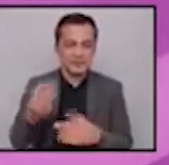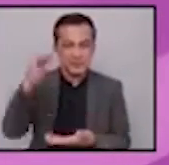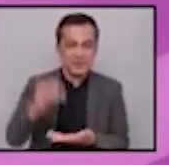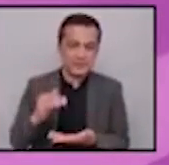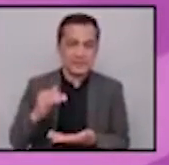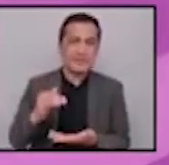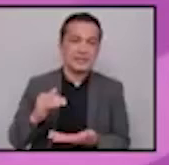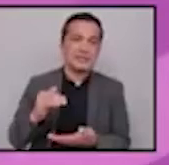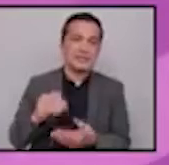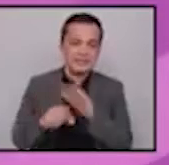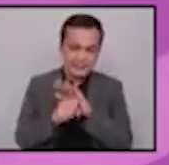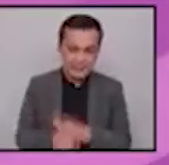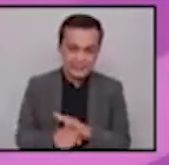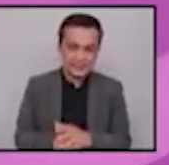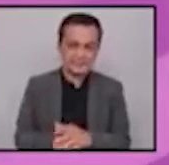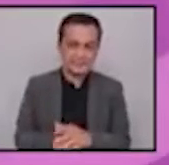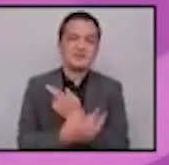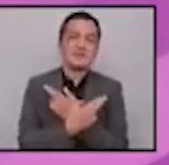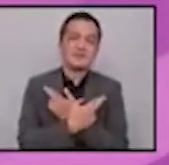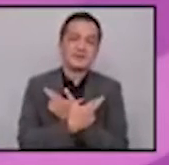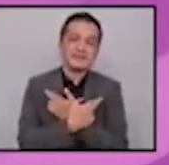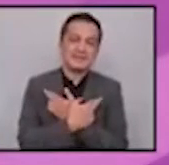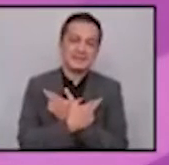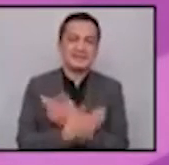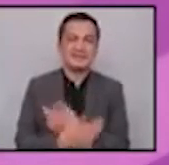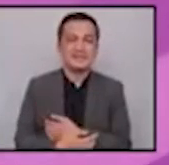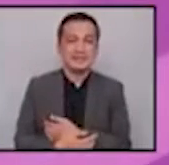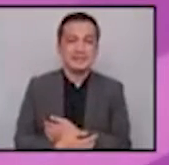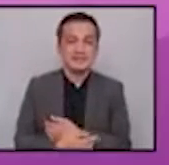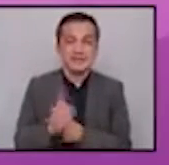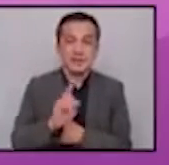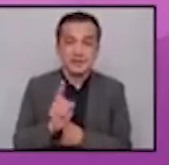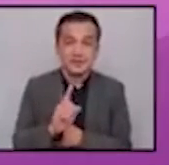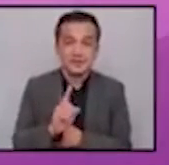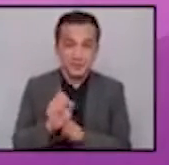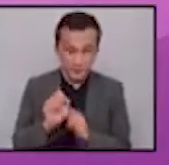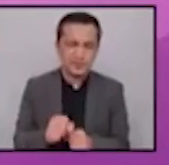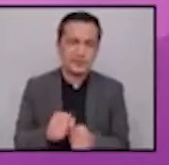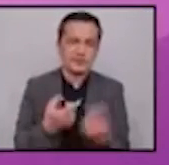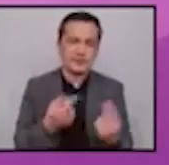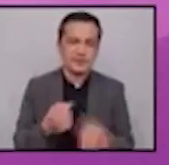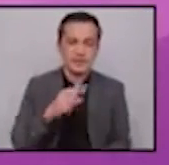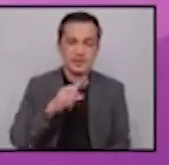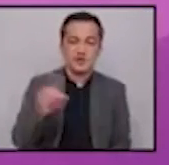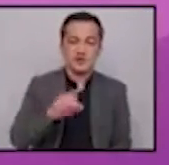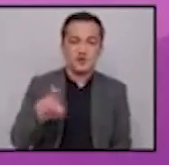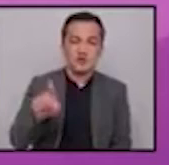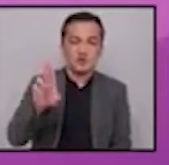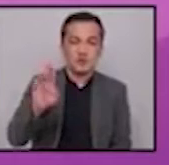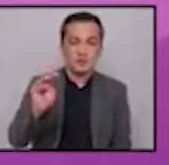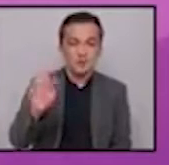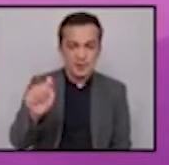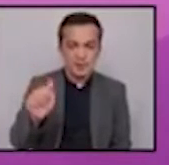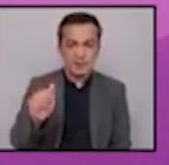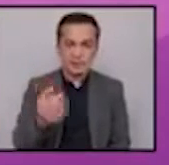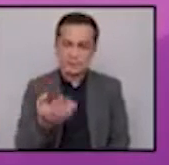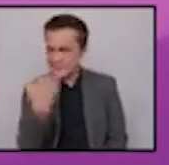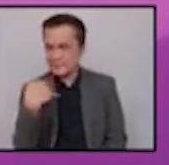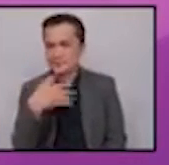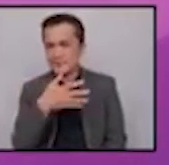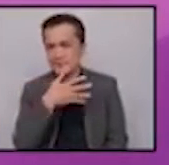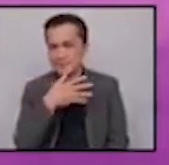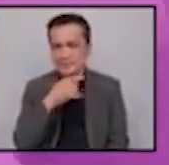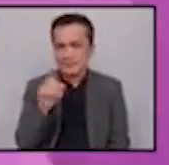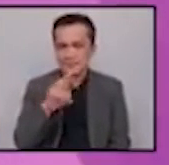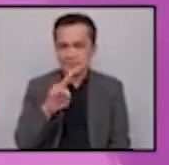at makapag-relax. At isa na nga riyan ay ang pagzuzumba. Kaya dapat mga mami, magzumba kayo para